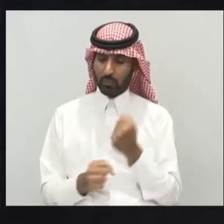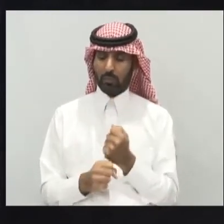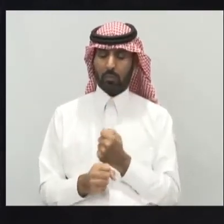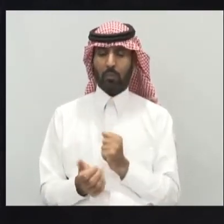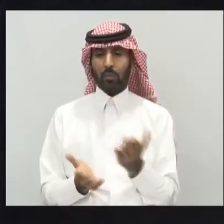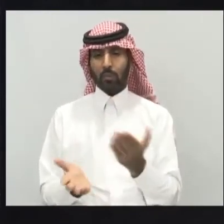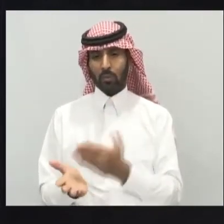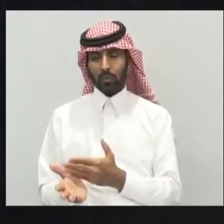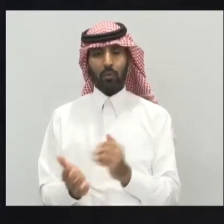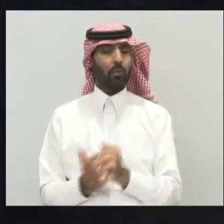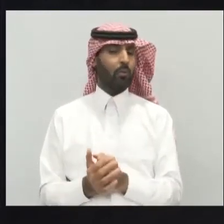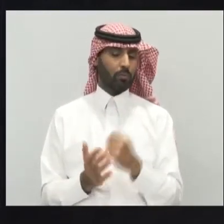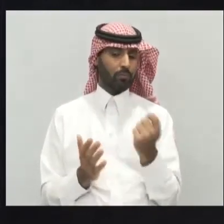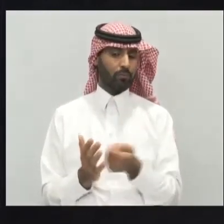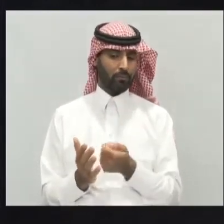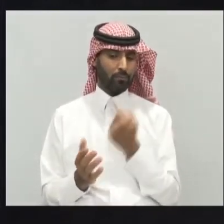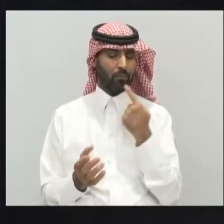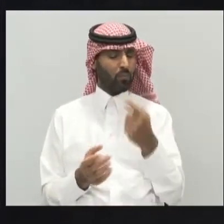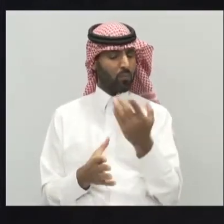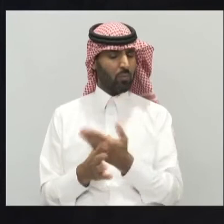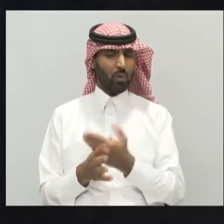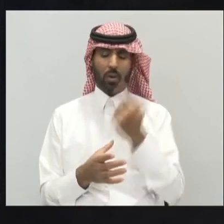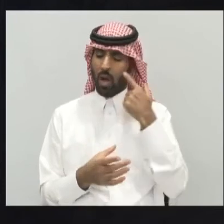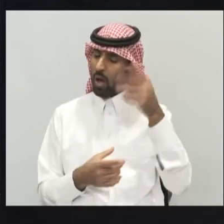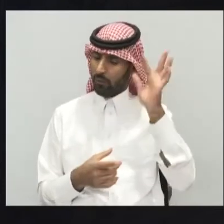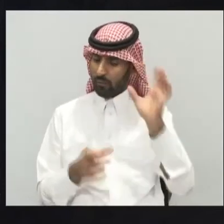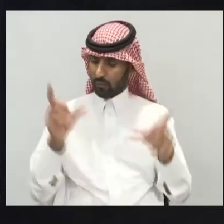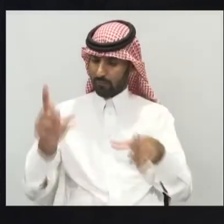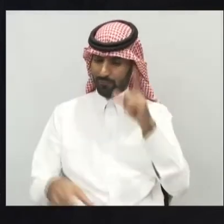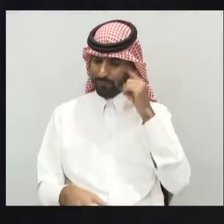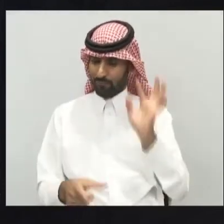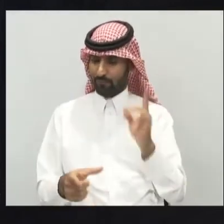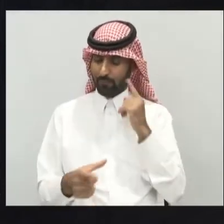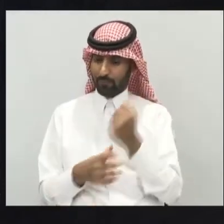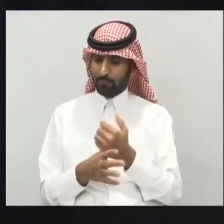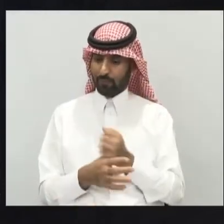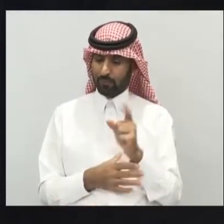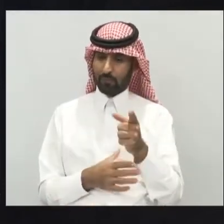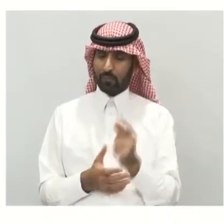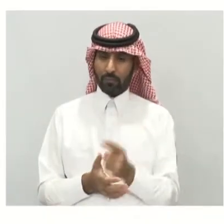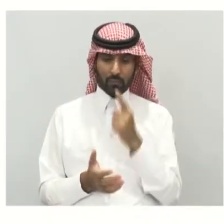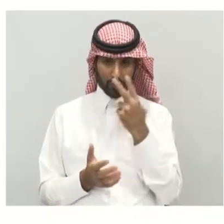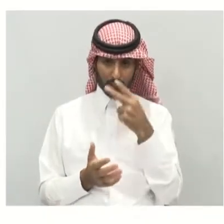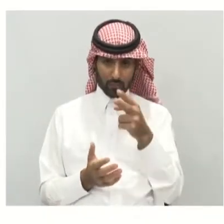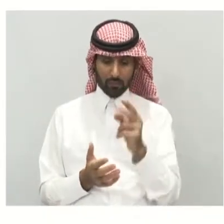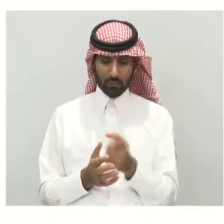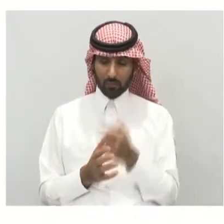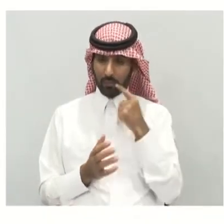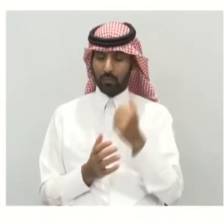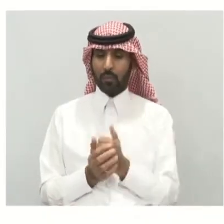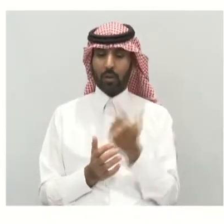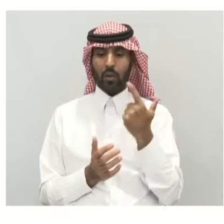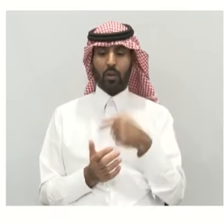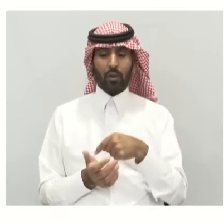صح? We write for many reasons. Every one of us, they write for their own reason. If we look at page